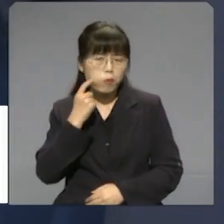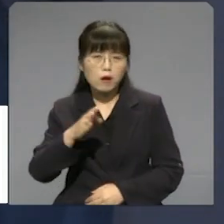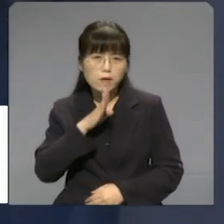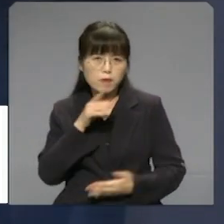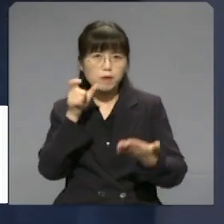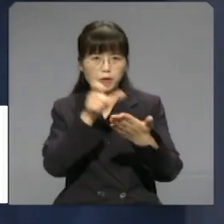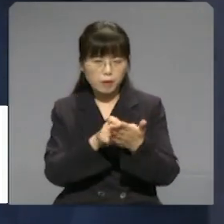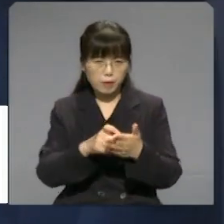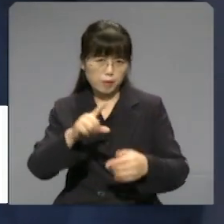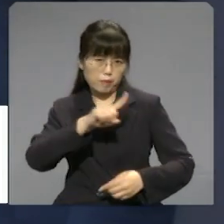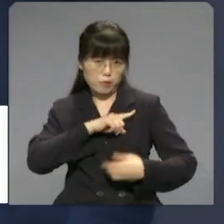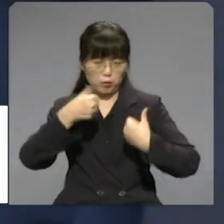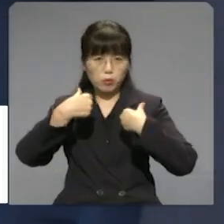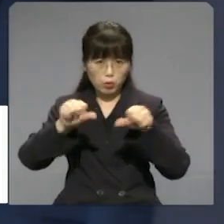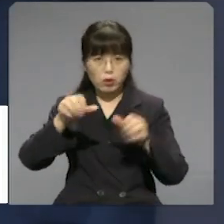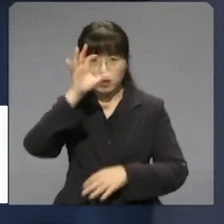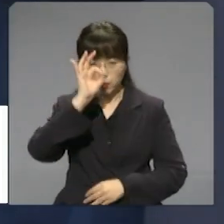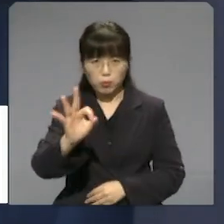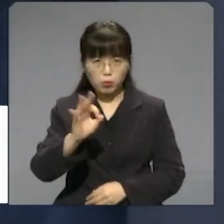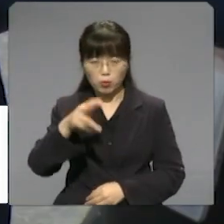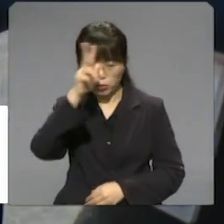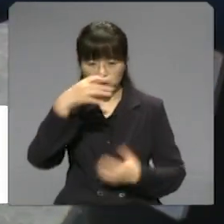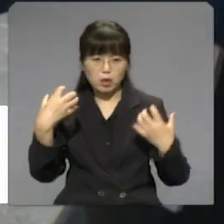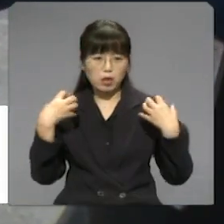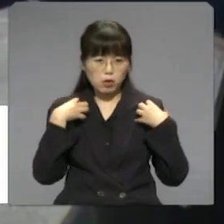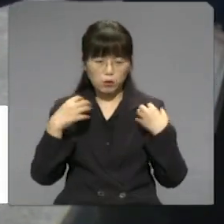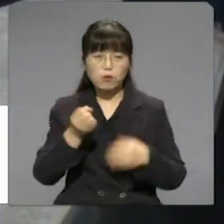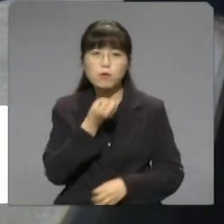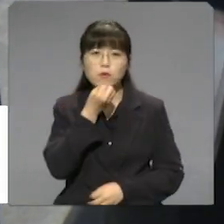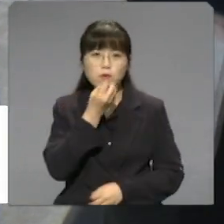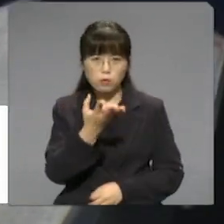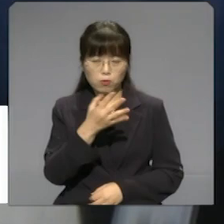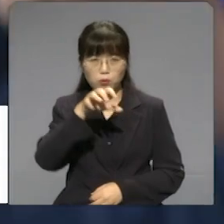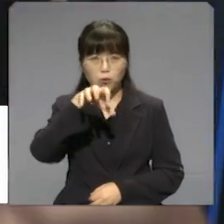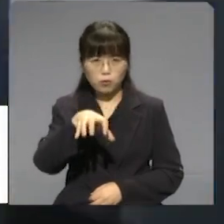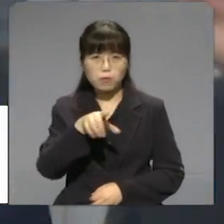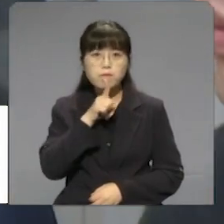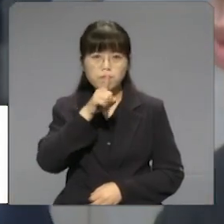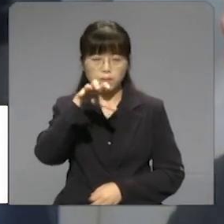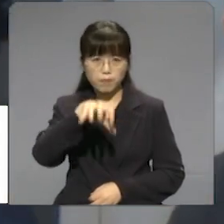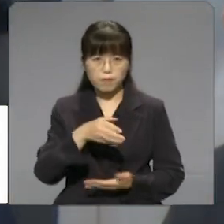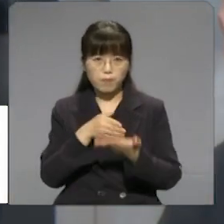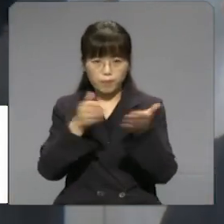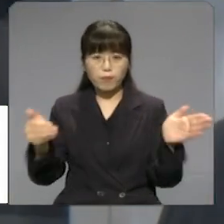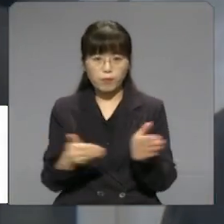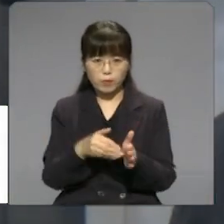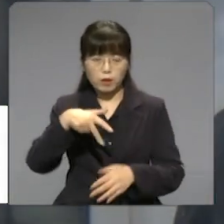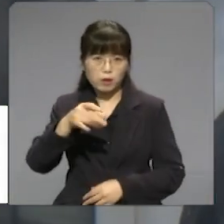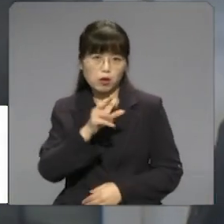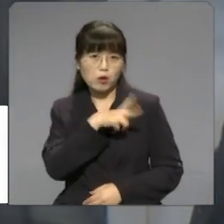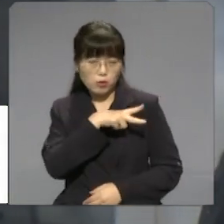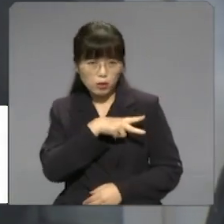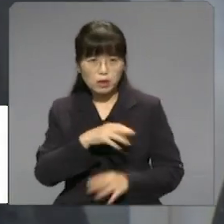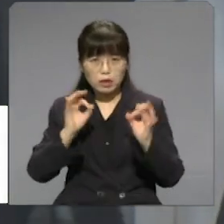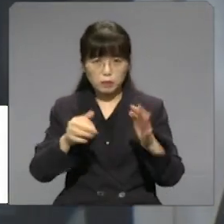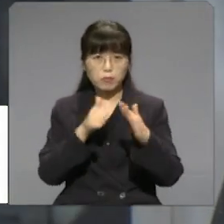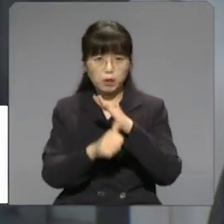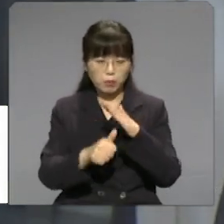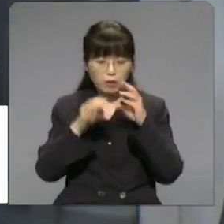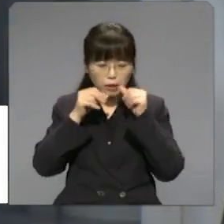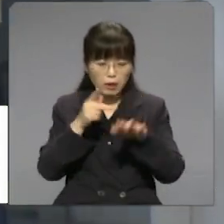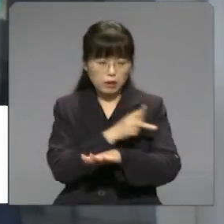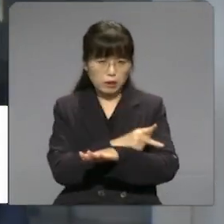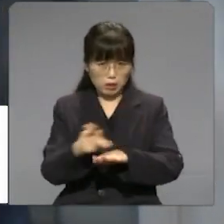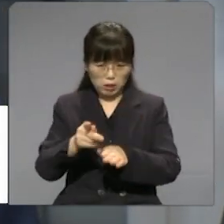사실을 적시에 명예를 훼손했다고 보고 경찰청에 고소장을 접수했습니다 당시 정의관은 김 대표의